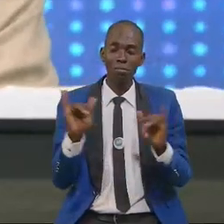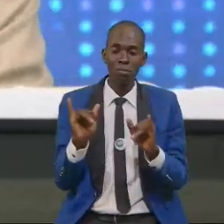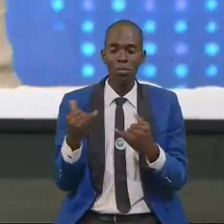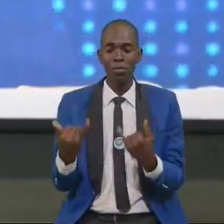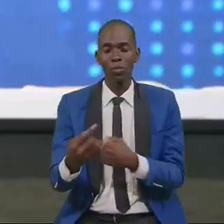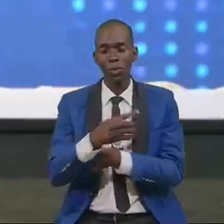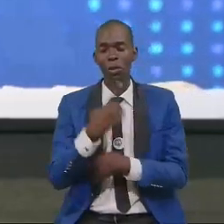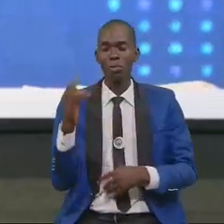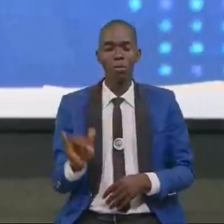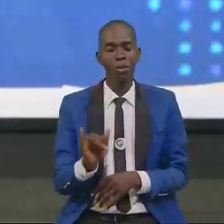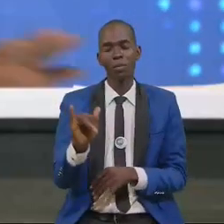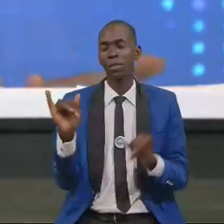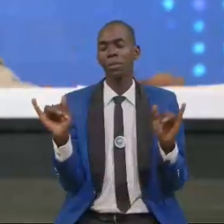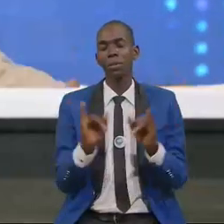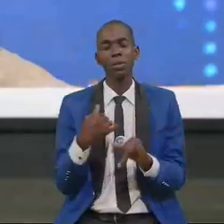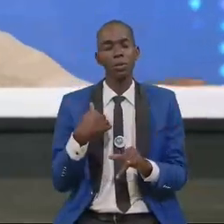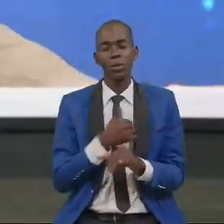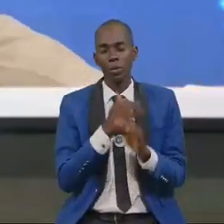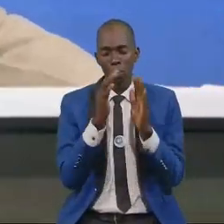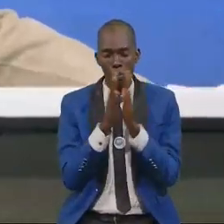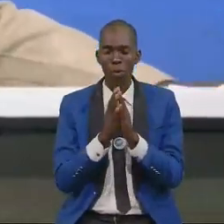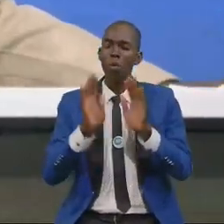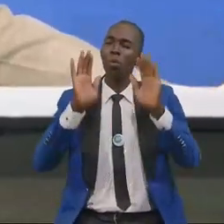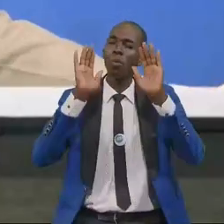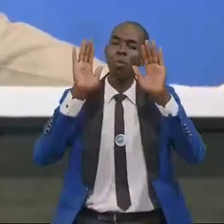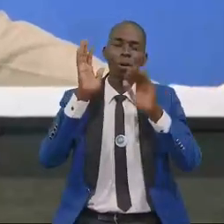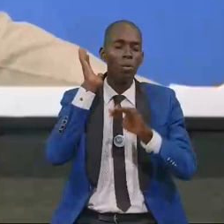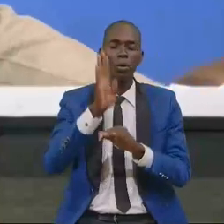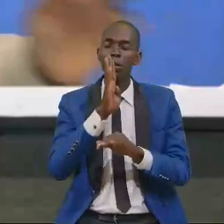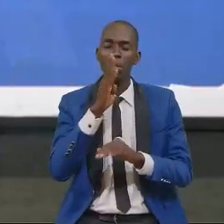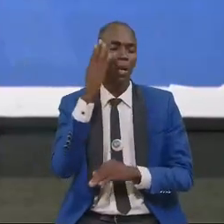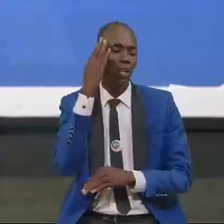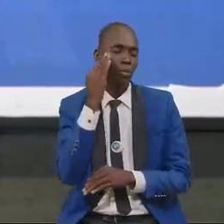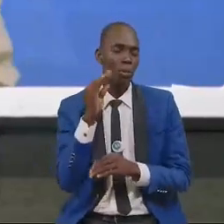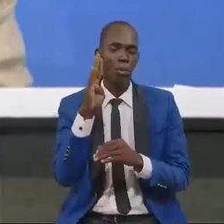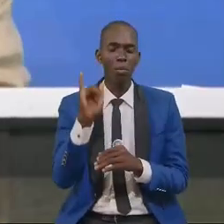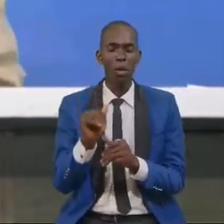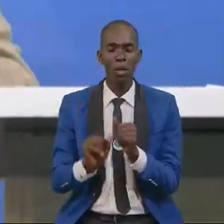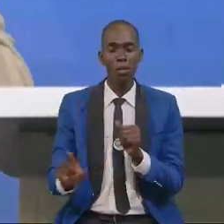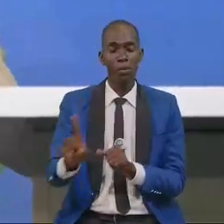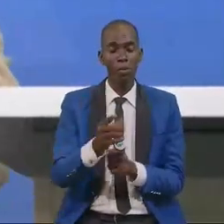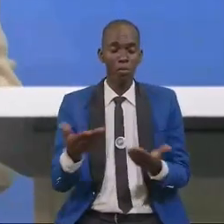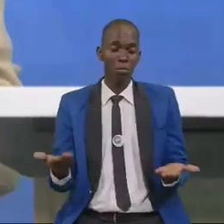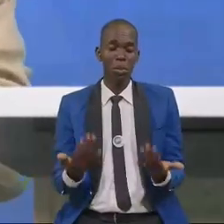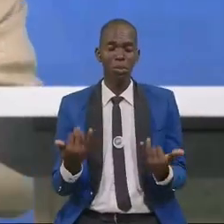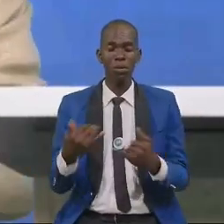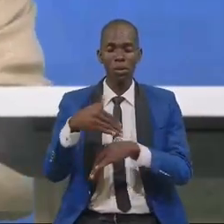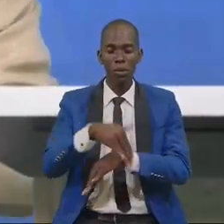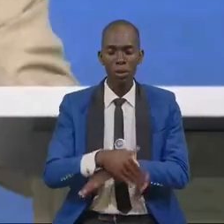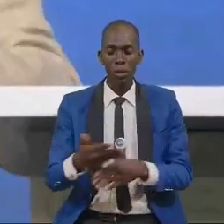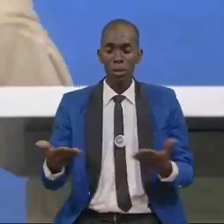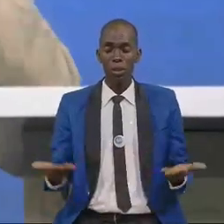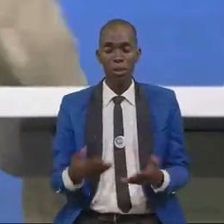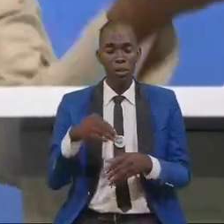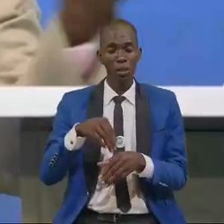et nous prions que le sien le prodige soit expérimentés par chacun ici ce sourd ce soit au Lieu